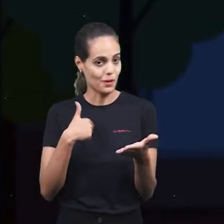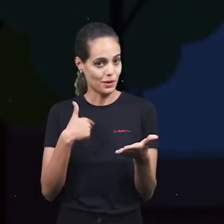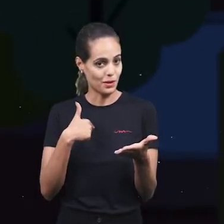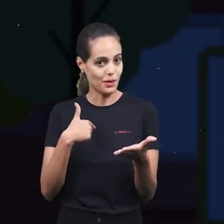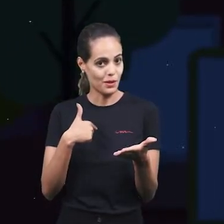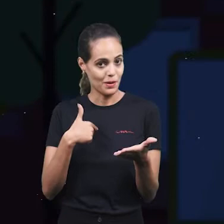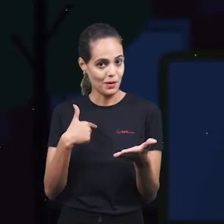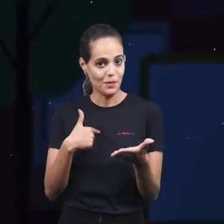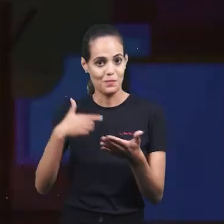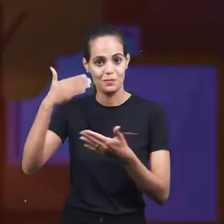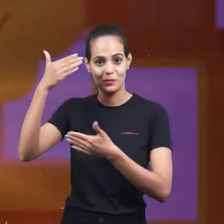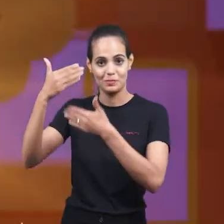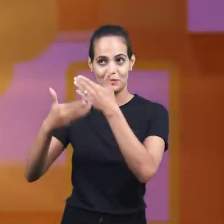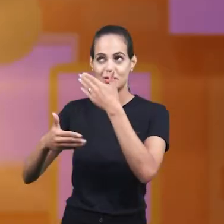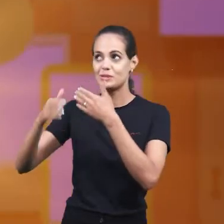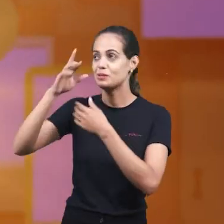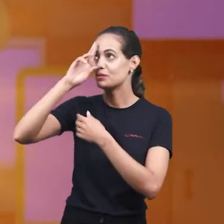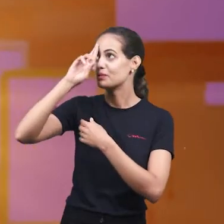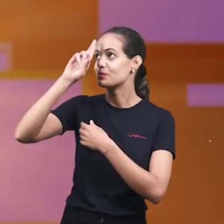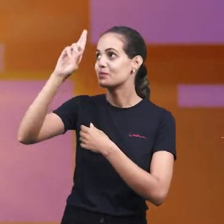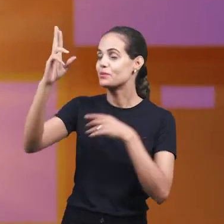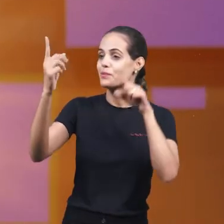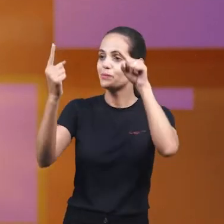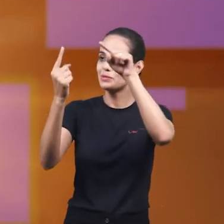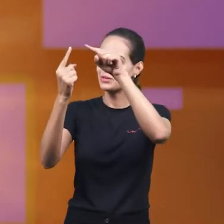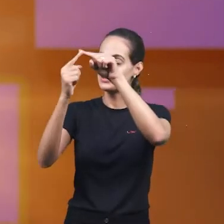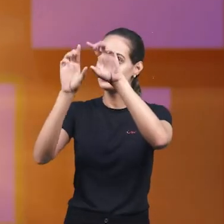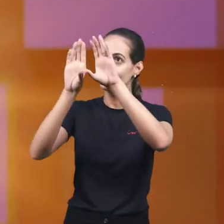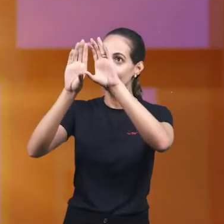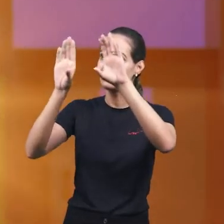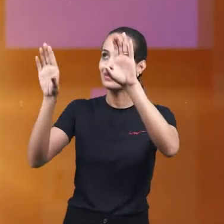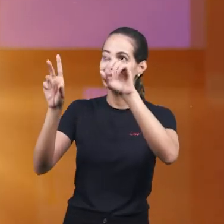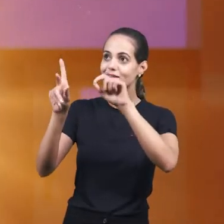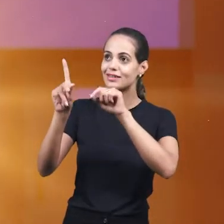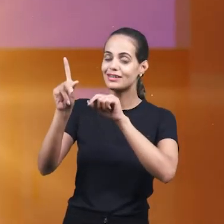Я иду по дороге в новую землю.